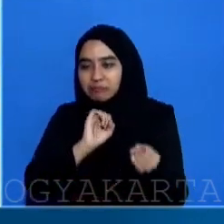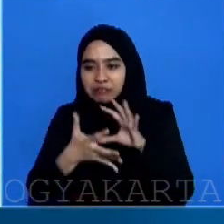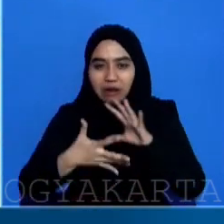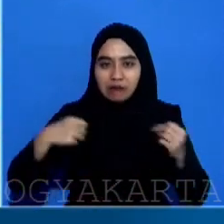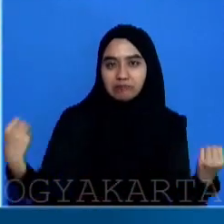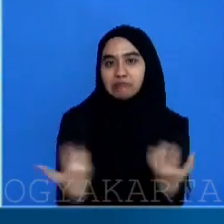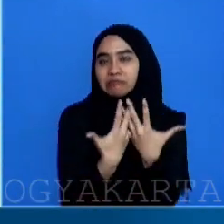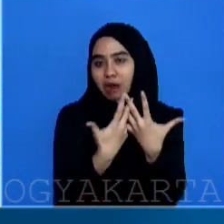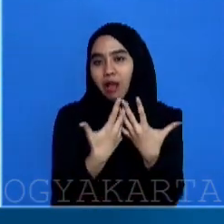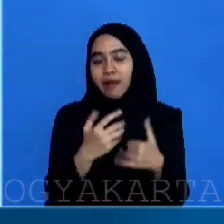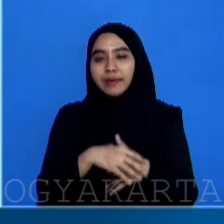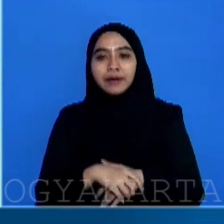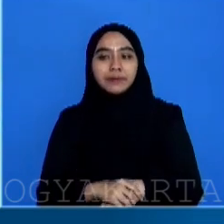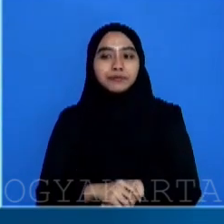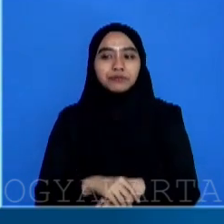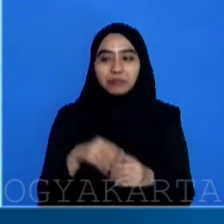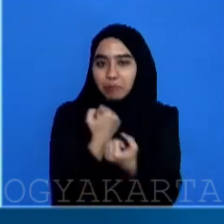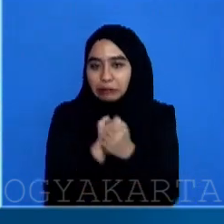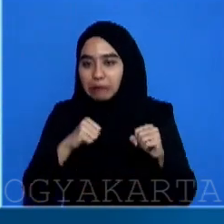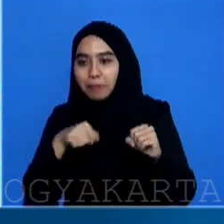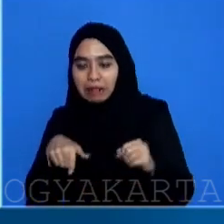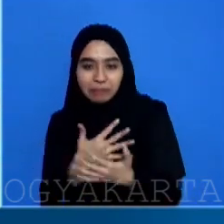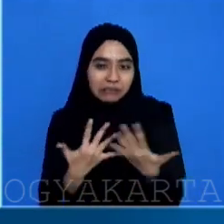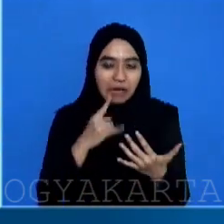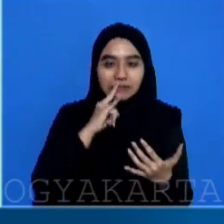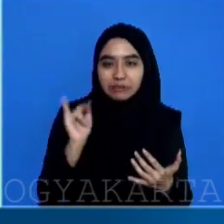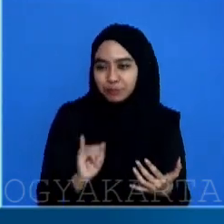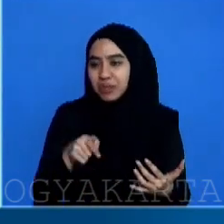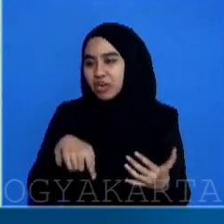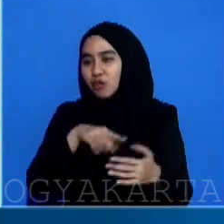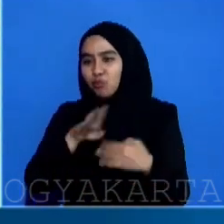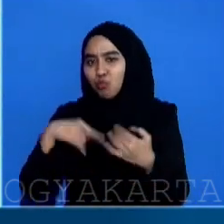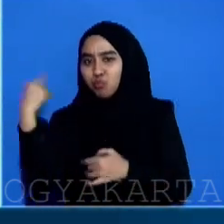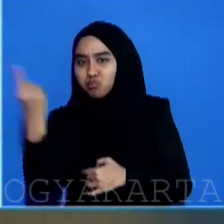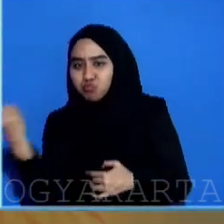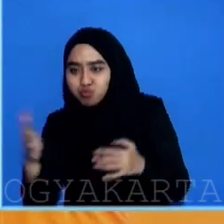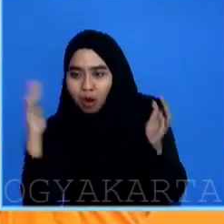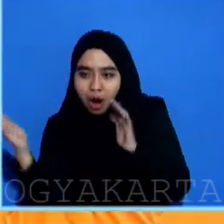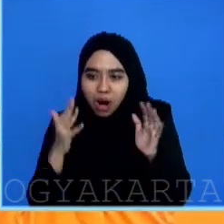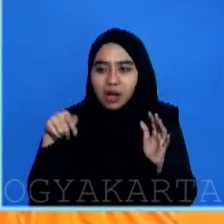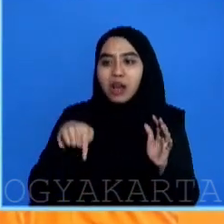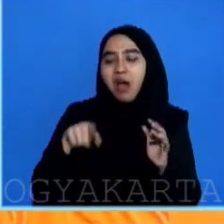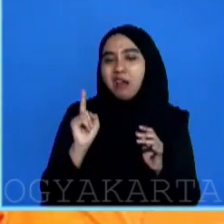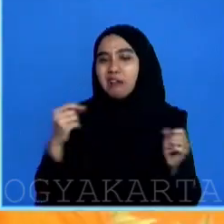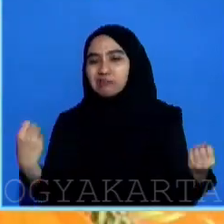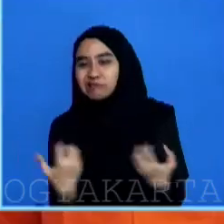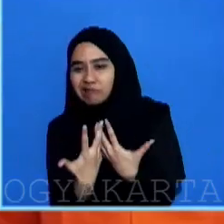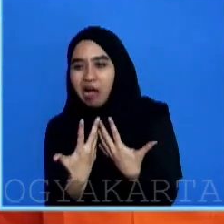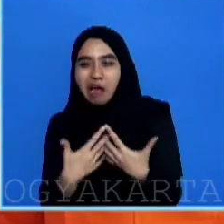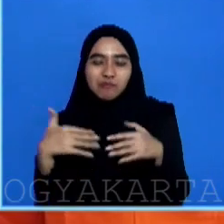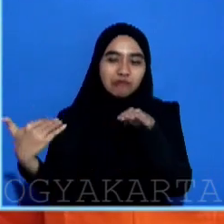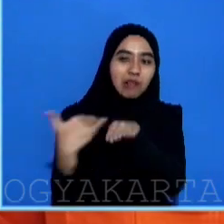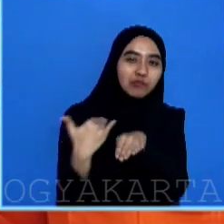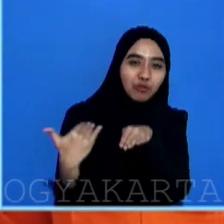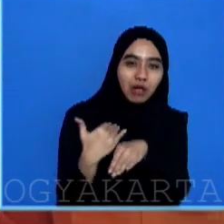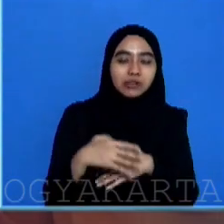membahayakan keselamatan warga masyarakat seperti bencana hidrometeorologi bencana geologi serta kecelakaan transportasi